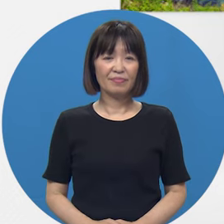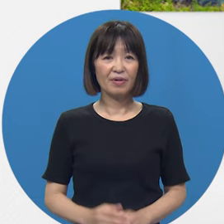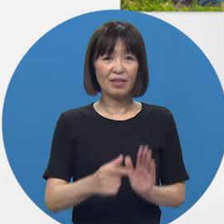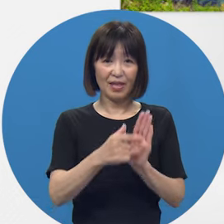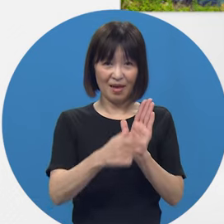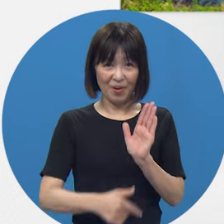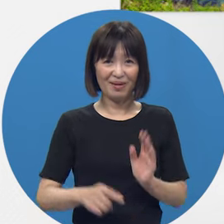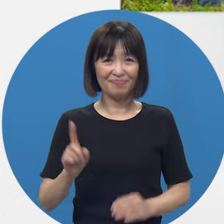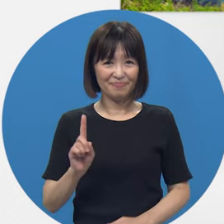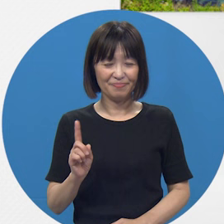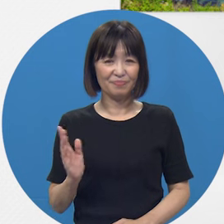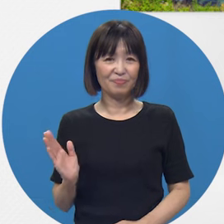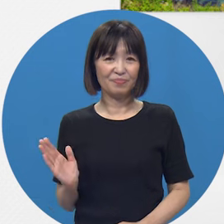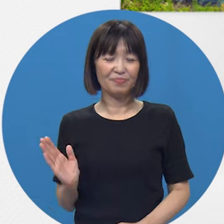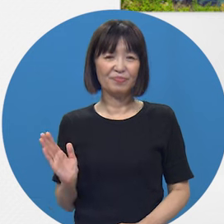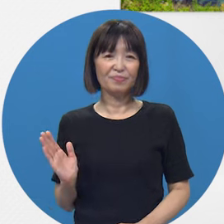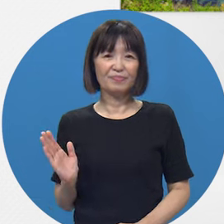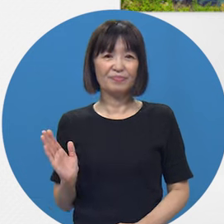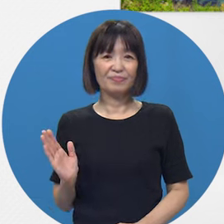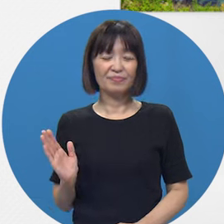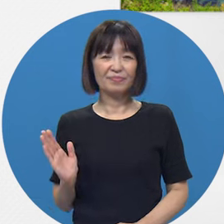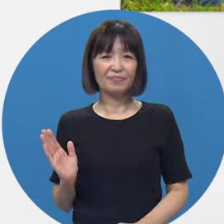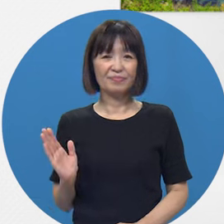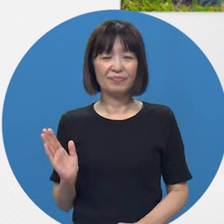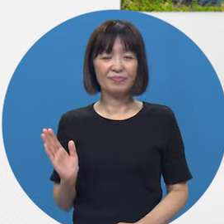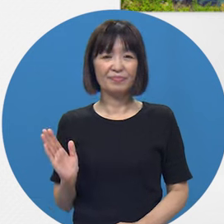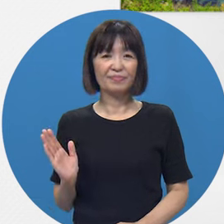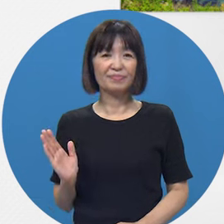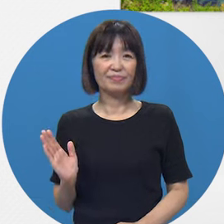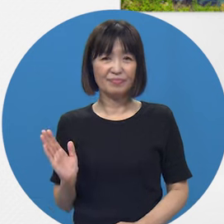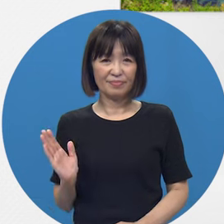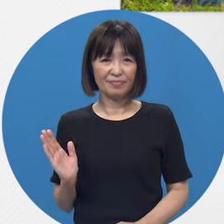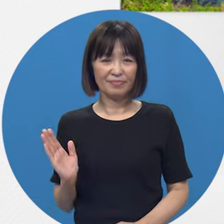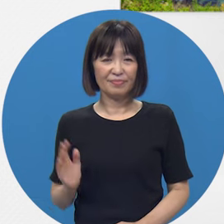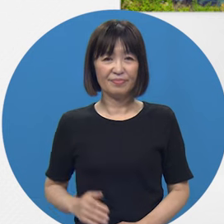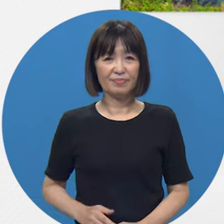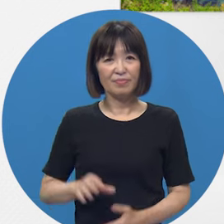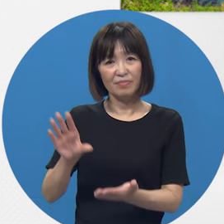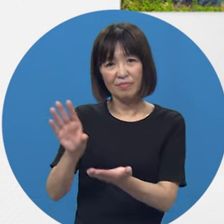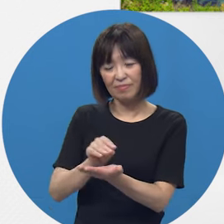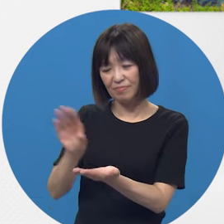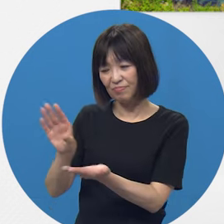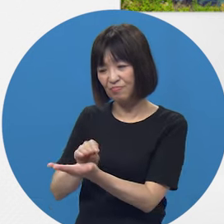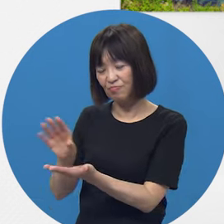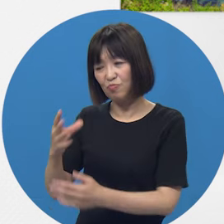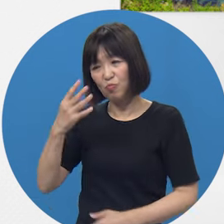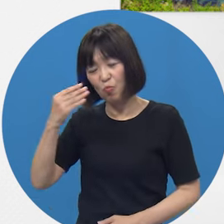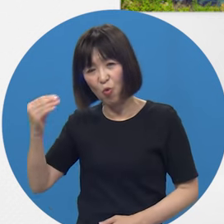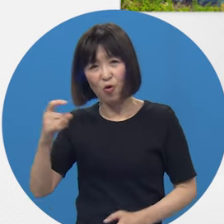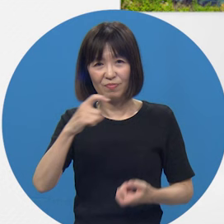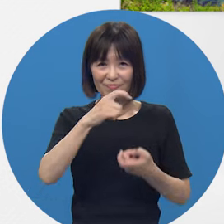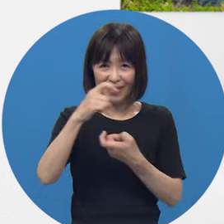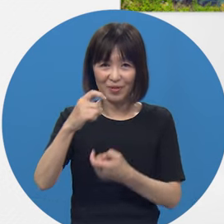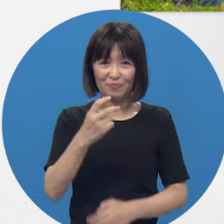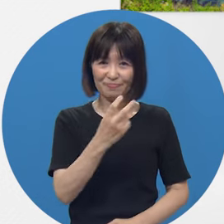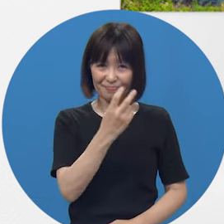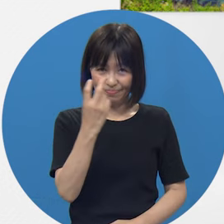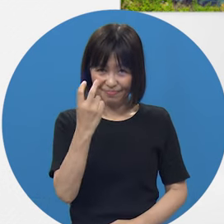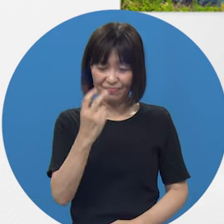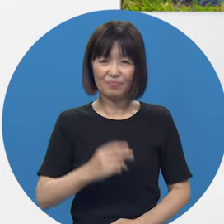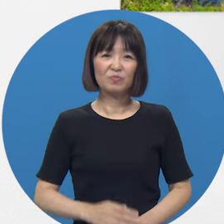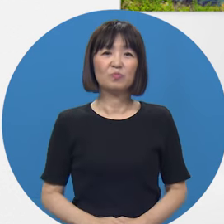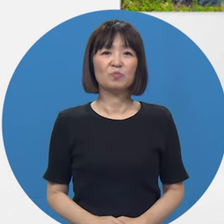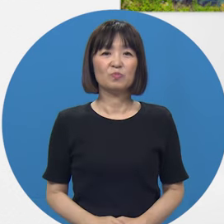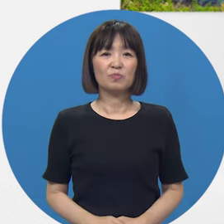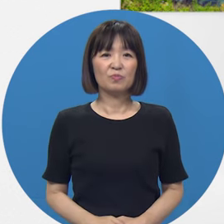今回のテーマは災害時に役立つ関心ブレーカー。取材をしてみると気になるワードが見つかり